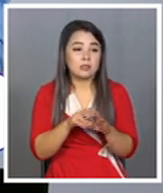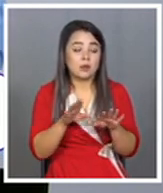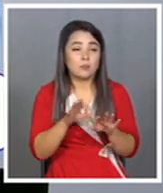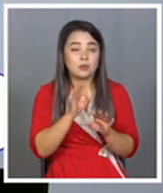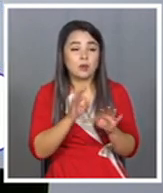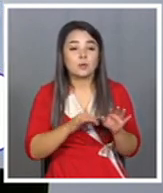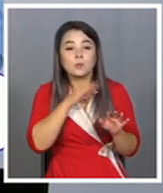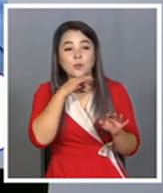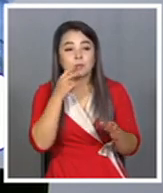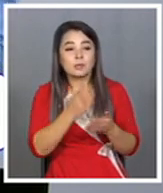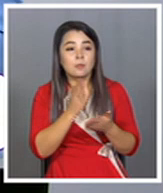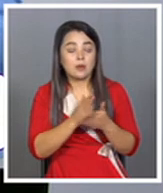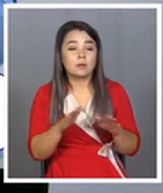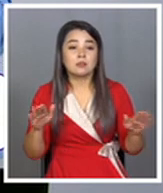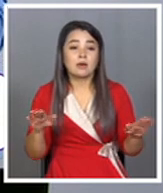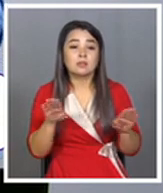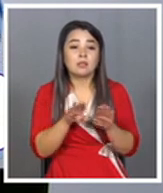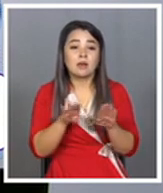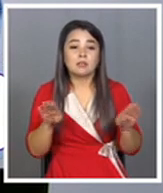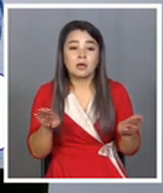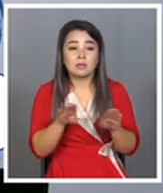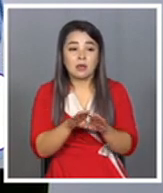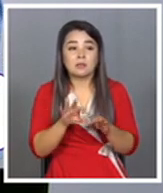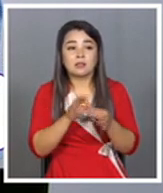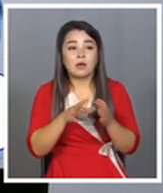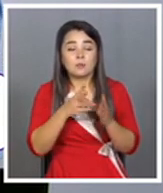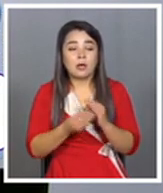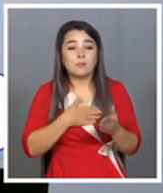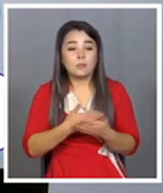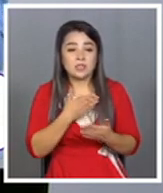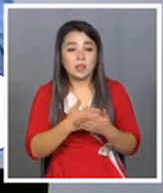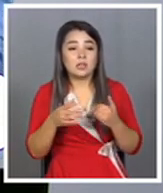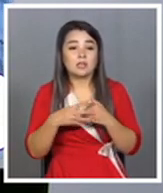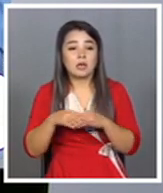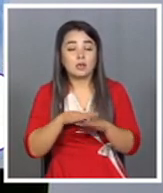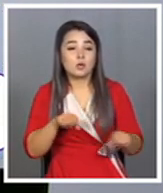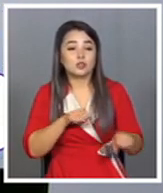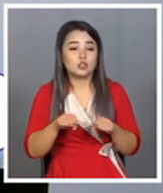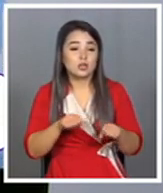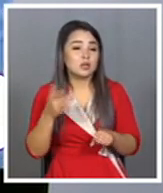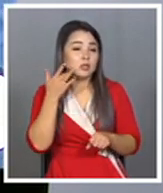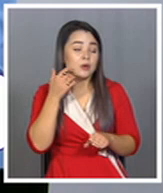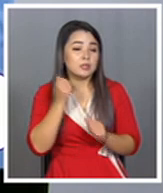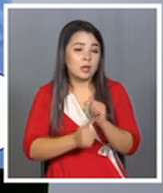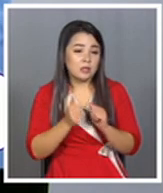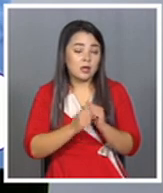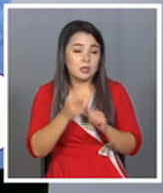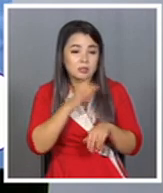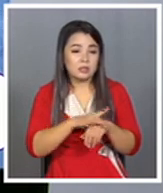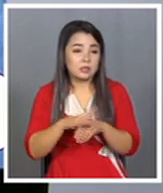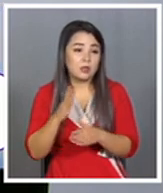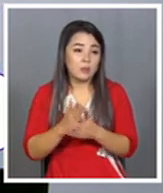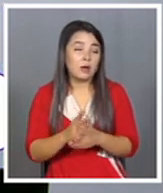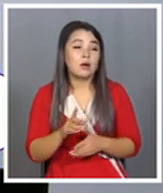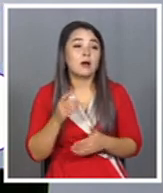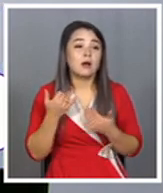көп болып тұр, иә? Сонда бұл жерлер сейсмикалық белсенді жер сілкіну көп болатын аймақтар екен балар.